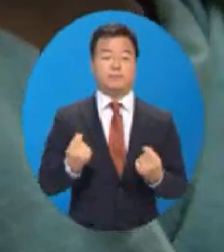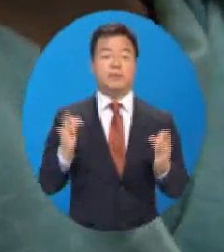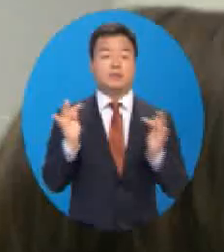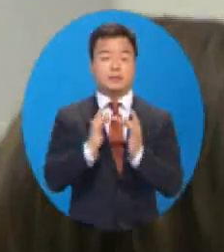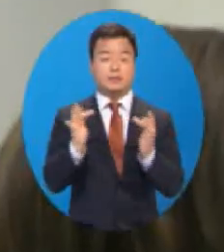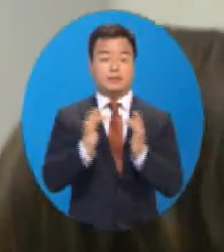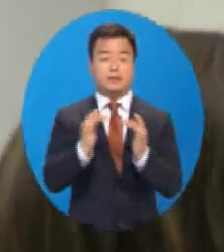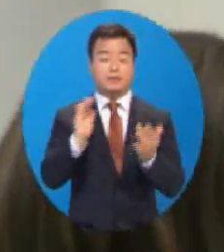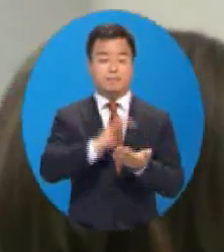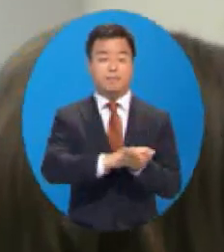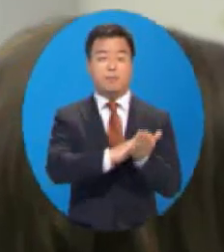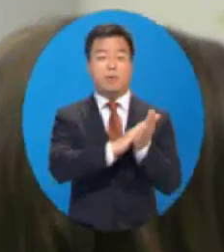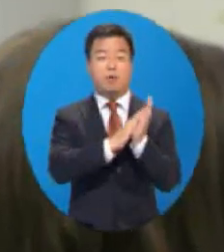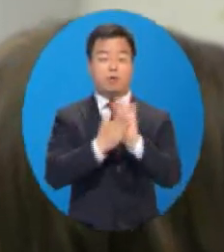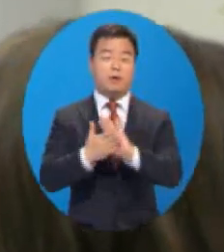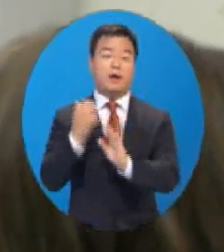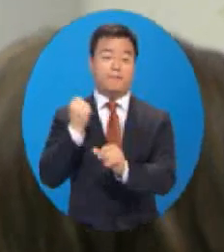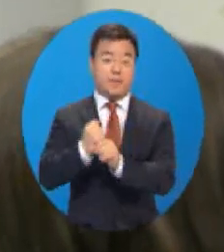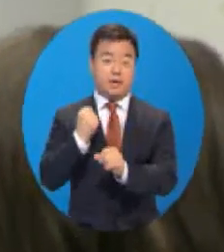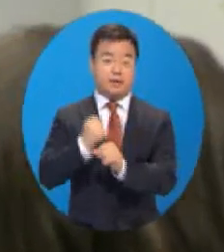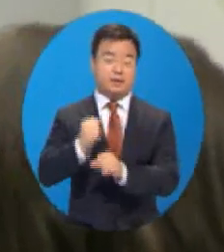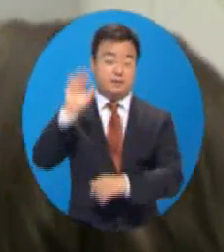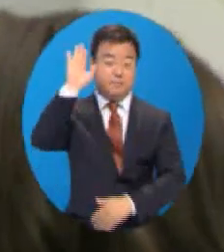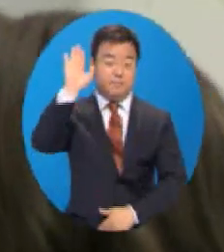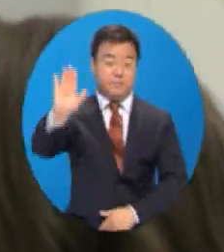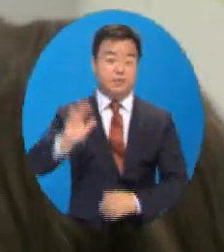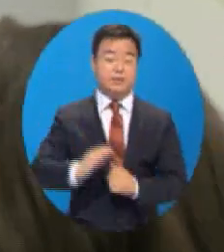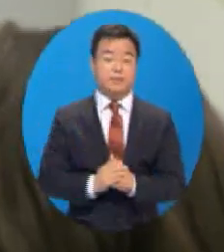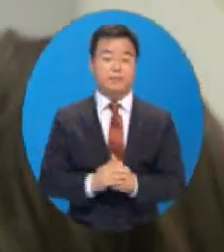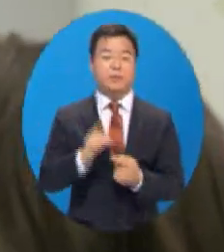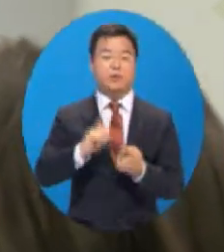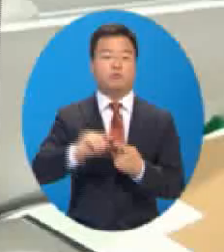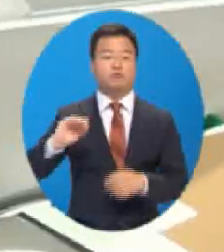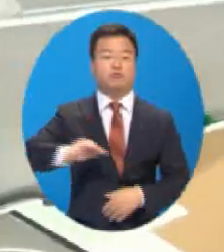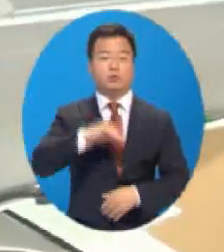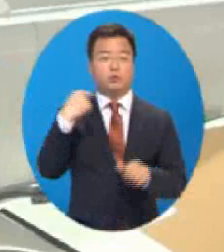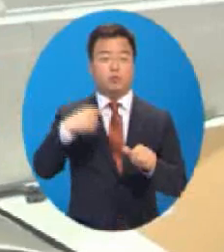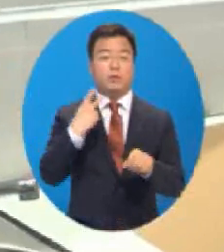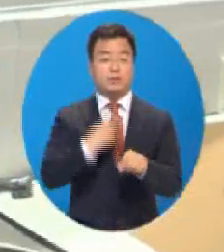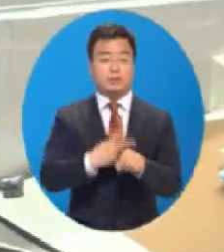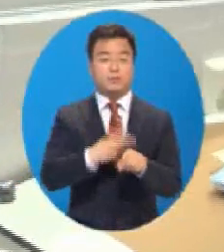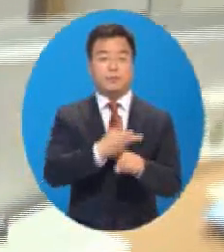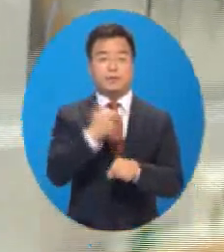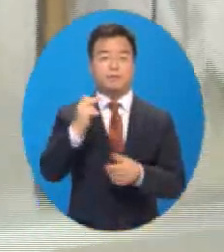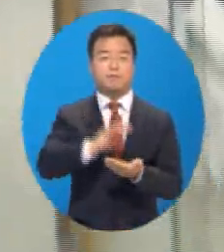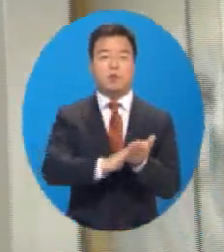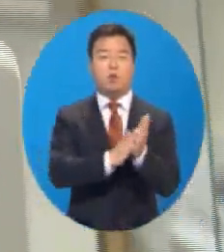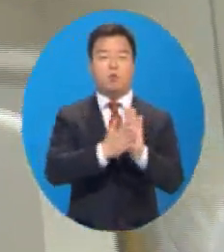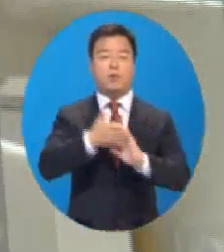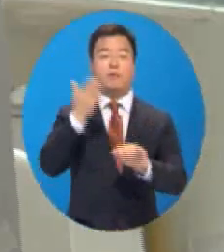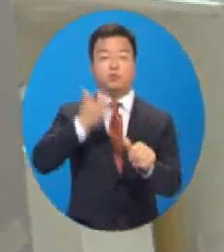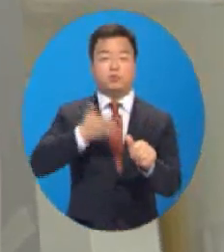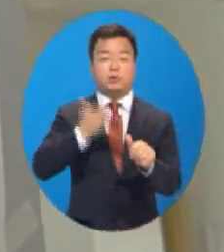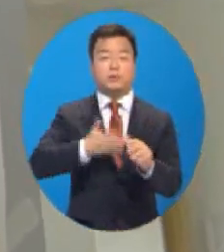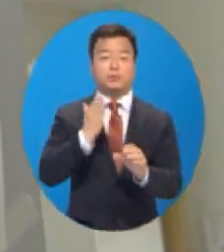인터넷이 바꿀 미래 사회, 우리 교육과 선생님들에게도 큰 변화를 요구하고 있습니다.